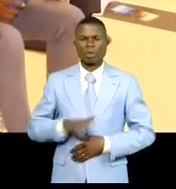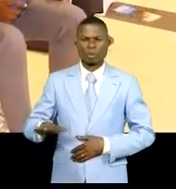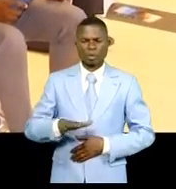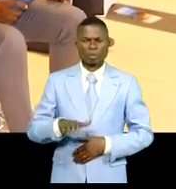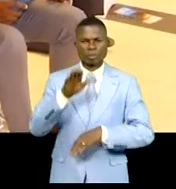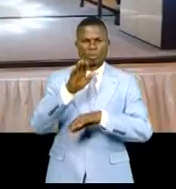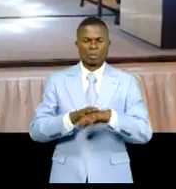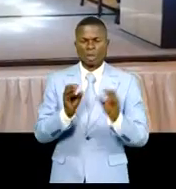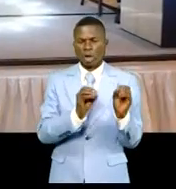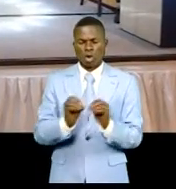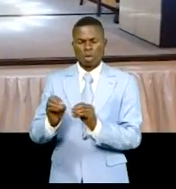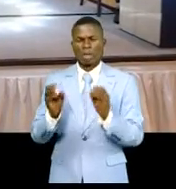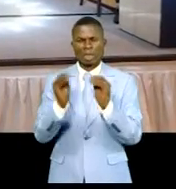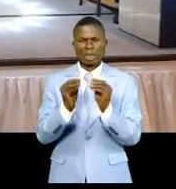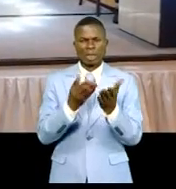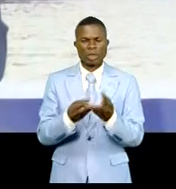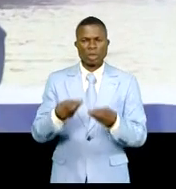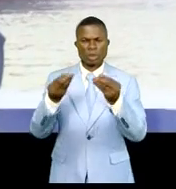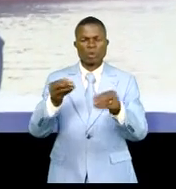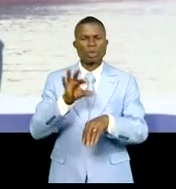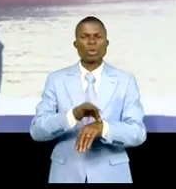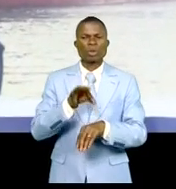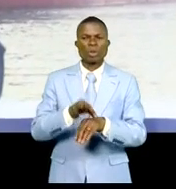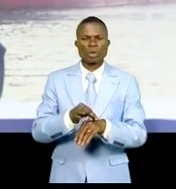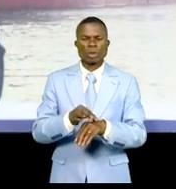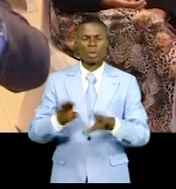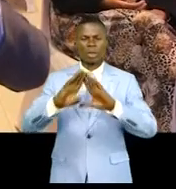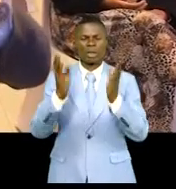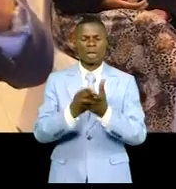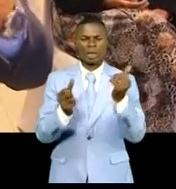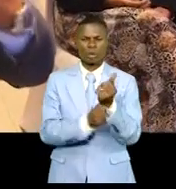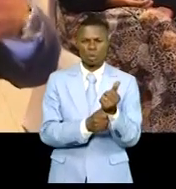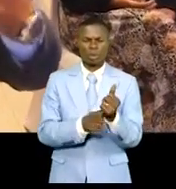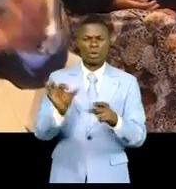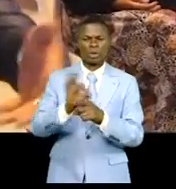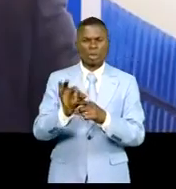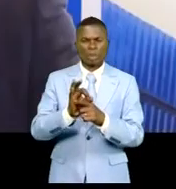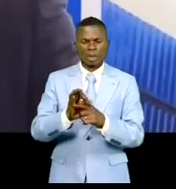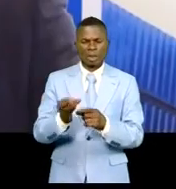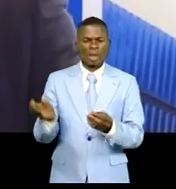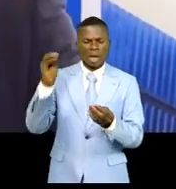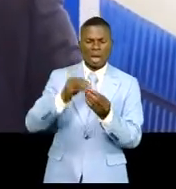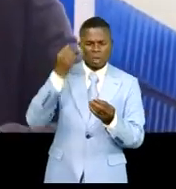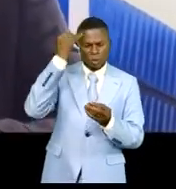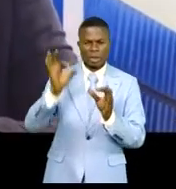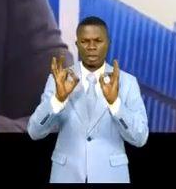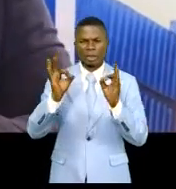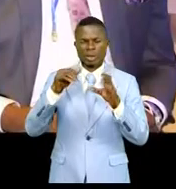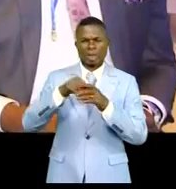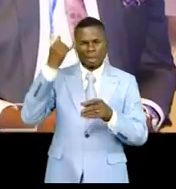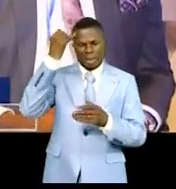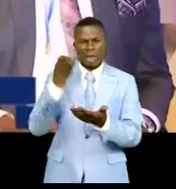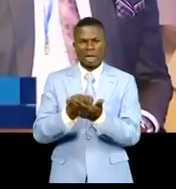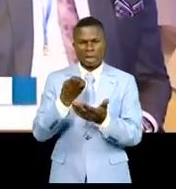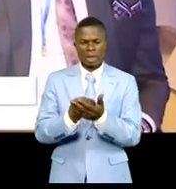convocation de cet atelier offre également une occasion aux participants de produire des idées innovantes dans un contexte